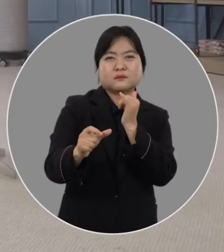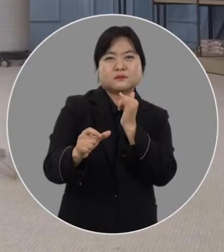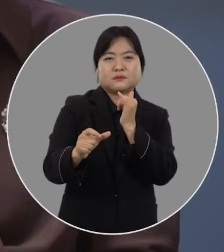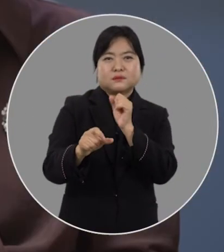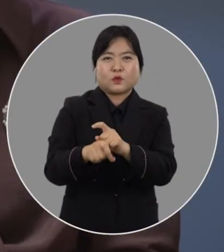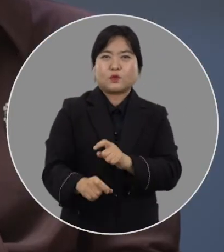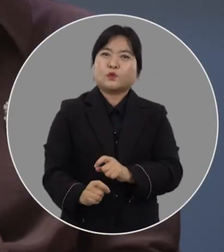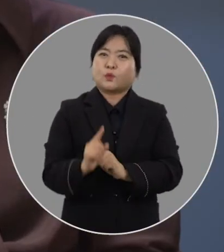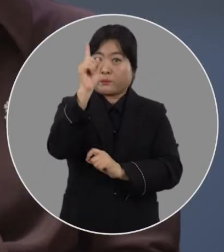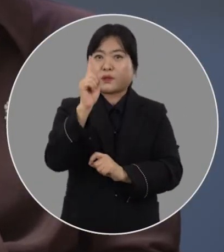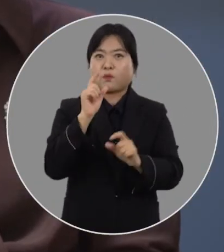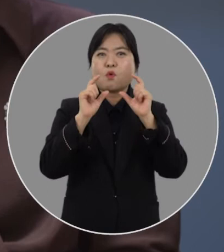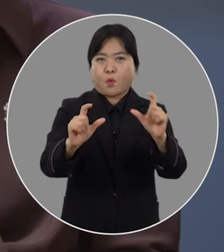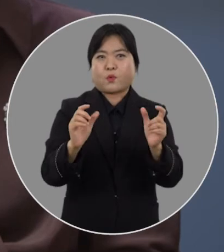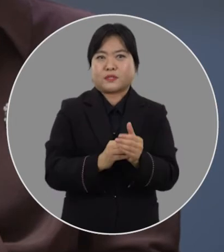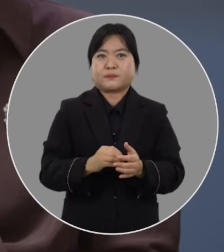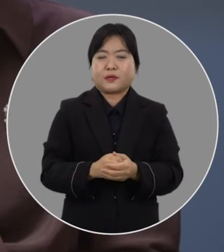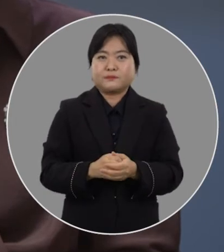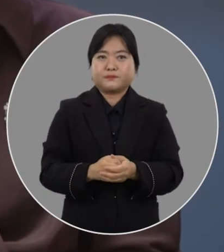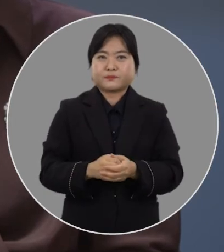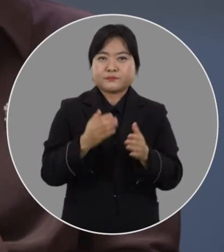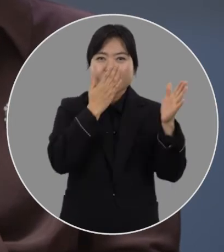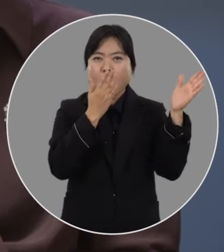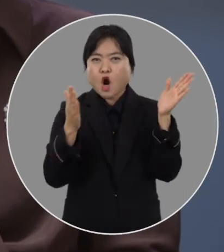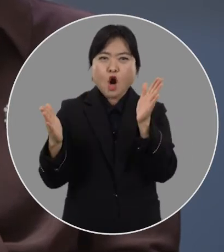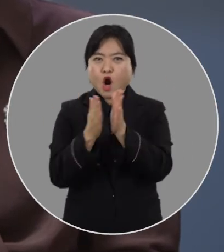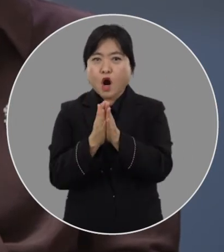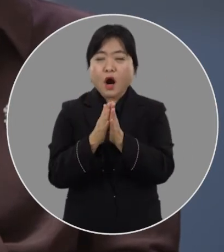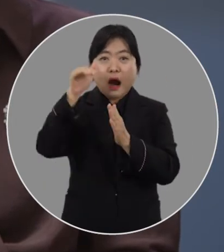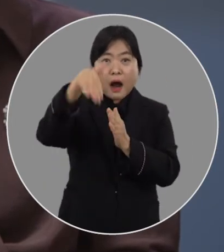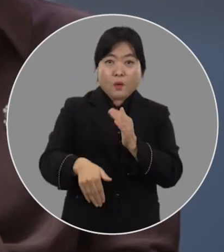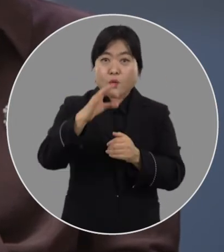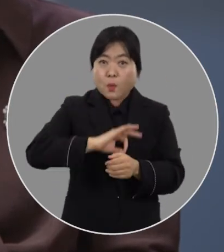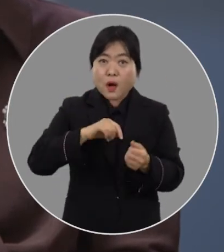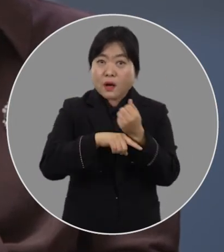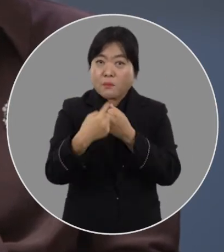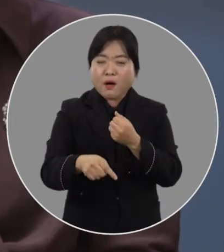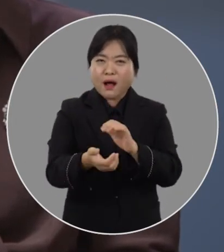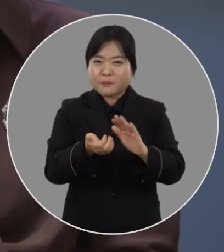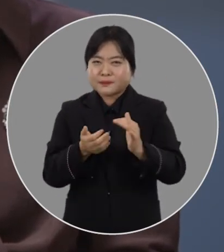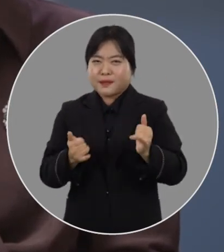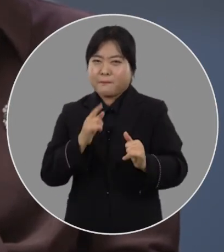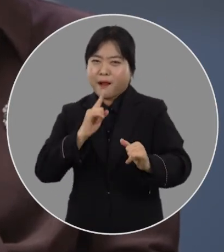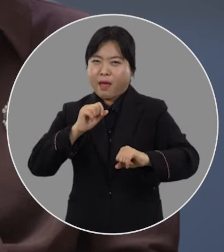경고했습니다. 연쇄 하광 효과란 앞선 사람이 하는 말이나 행동을 보고 다른 사람들이 따라서 하는